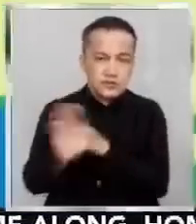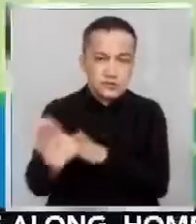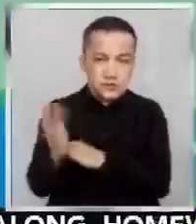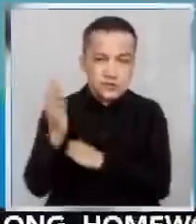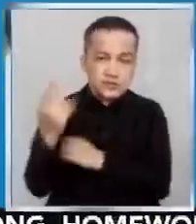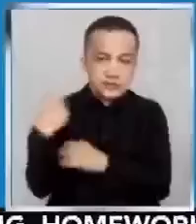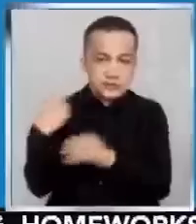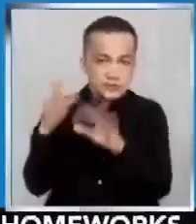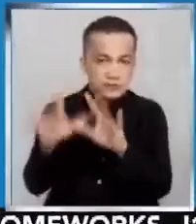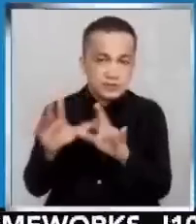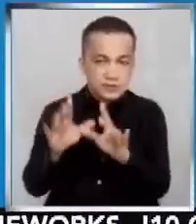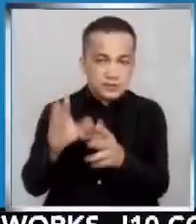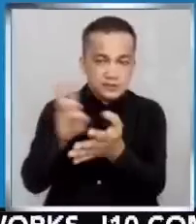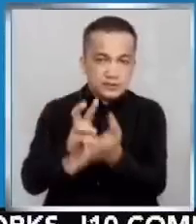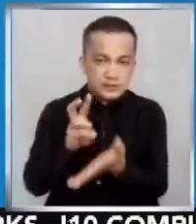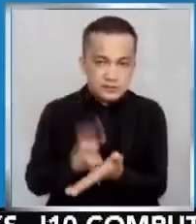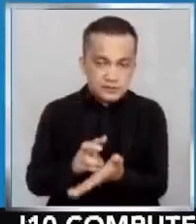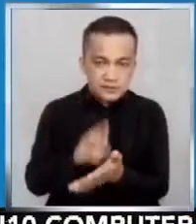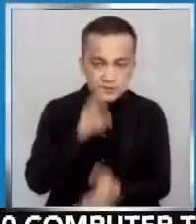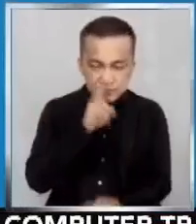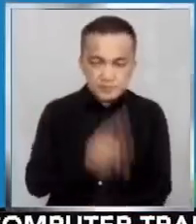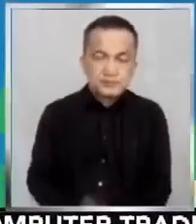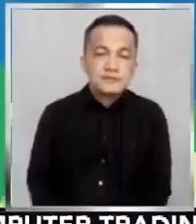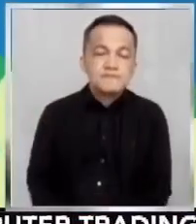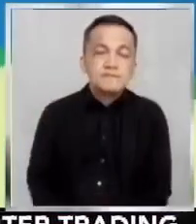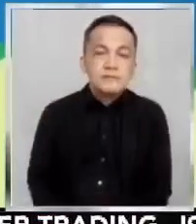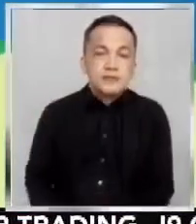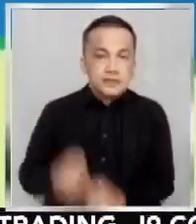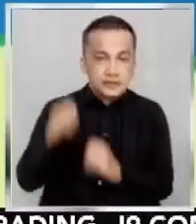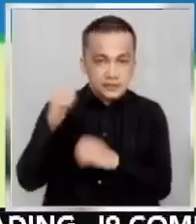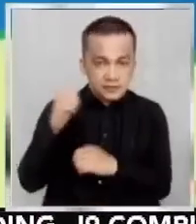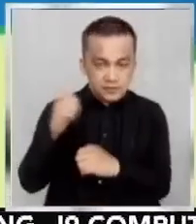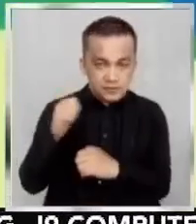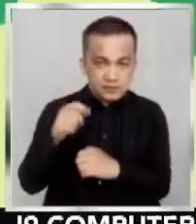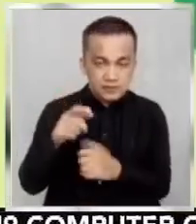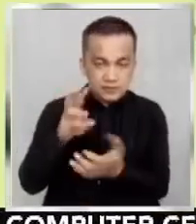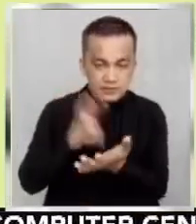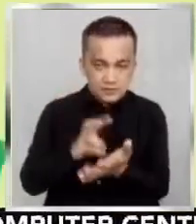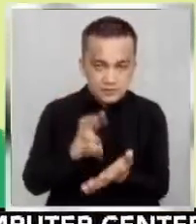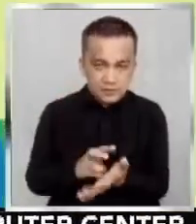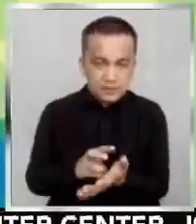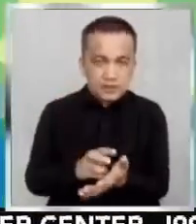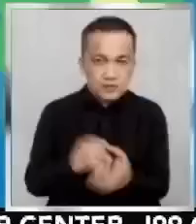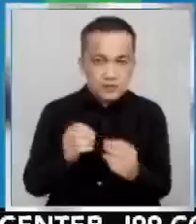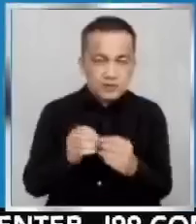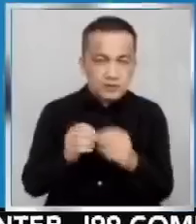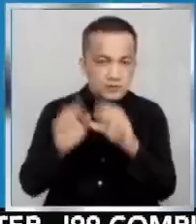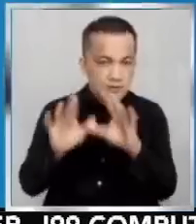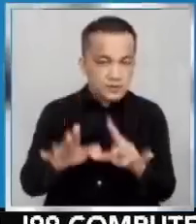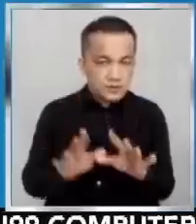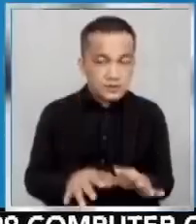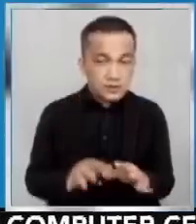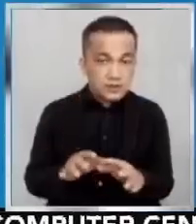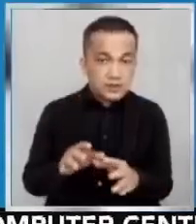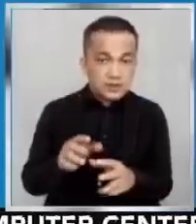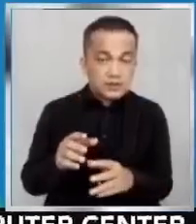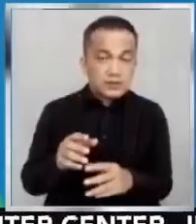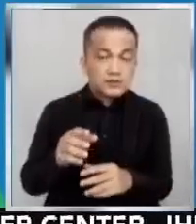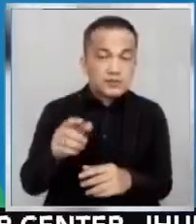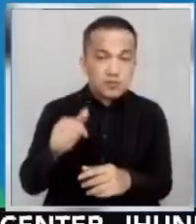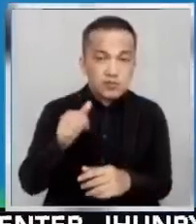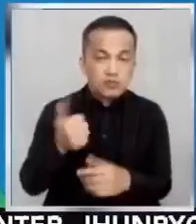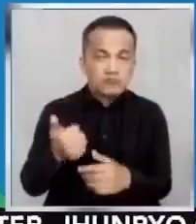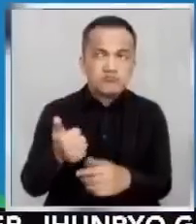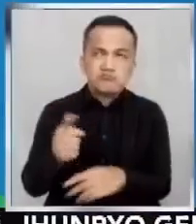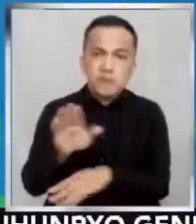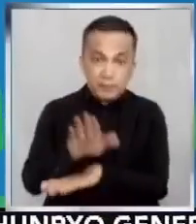po sa ilang bahagi ng Visayas. Inaasahan po natin yan sa ilang lugar at mas maulan naman ang mararanasang panahon. Pagsapit ng